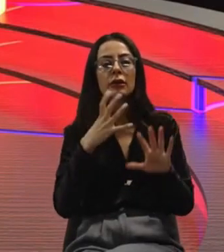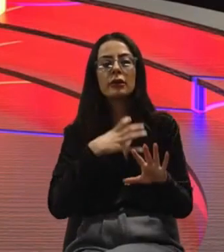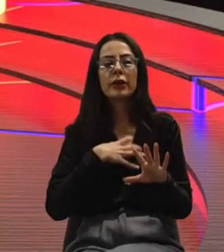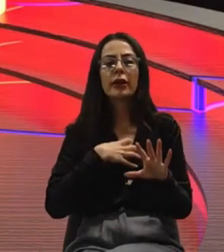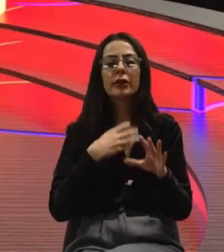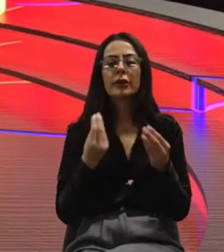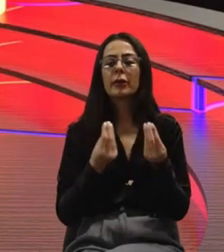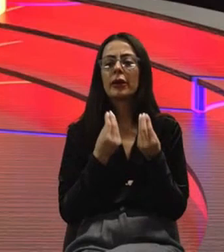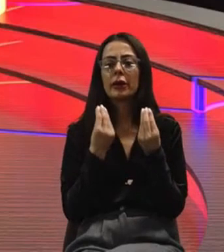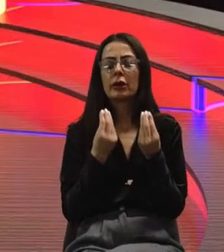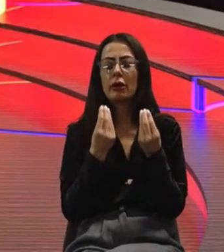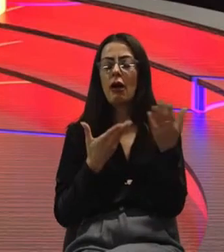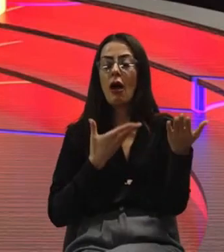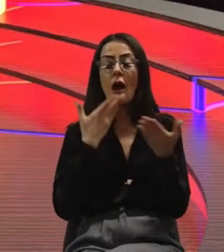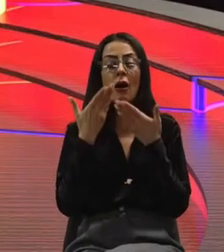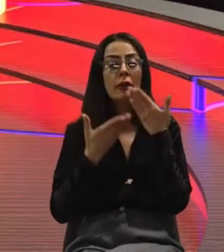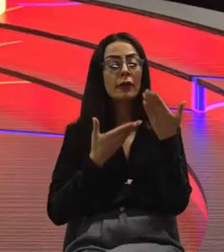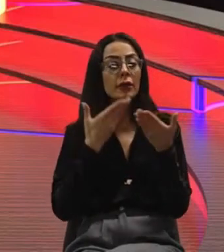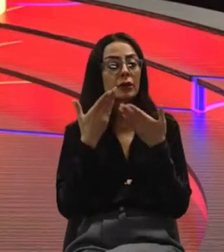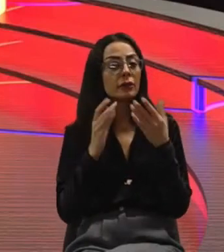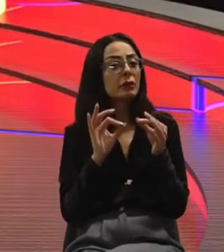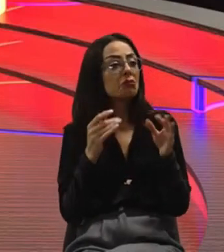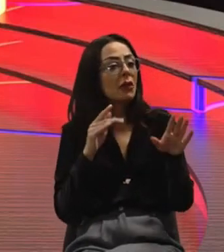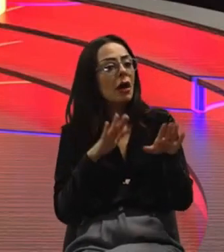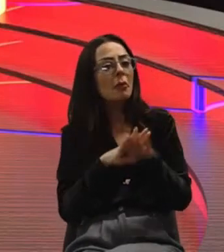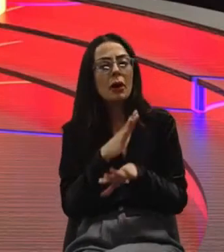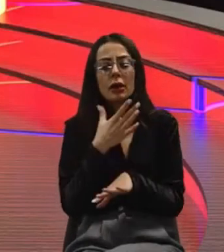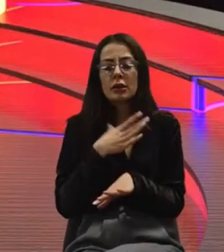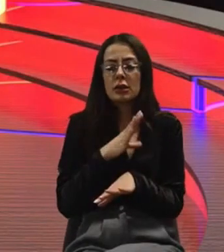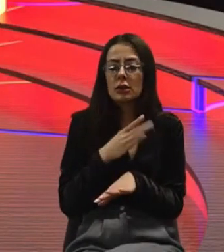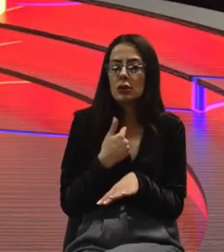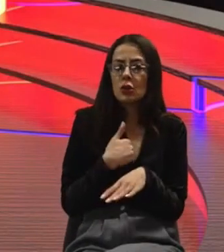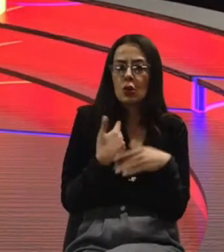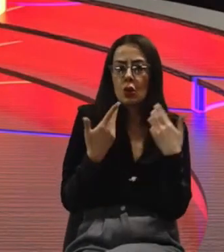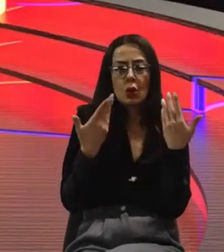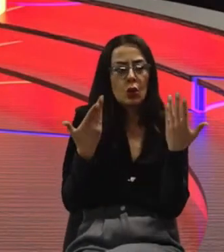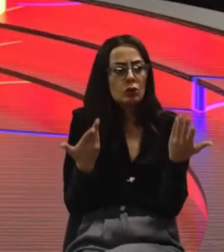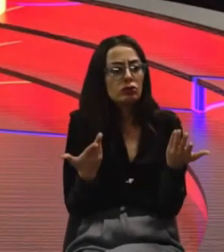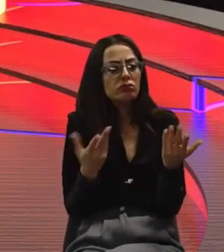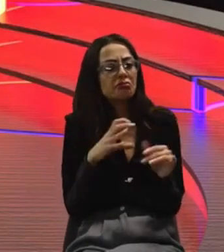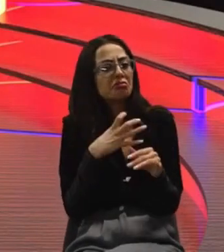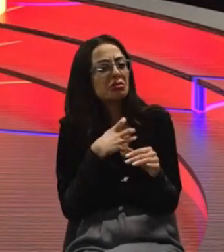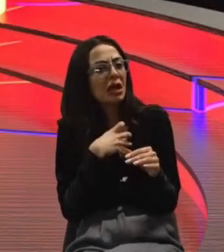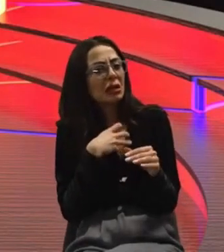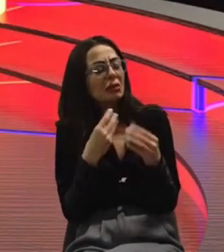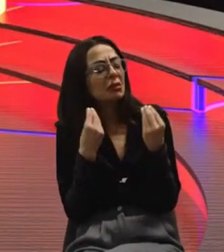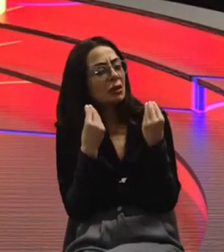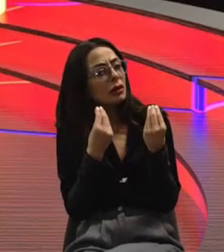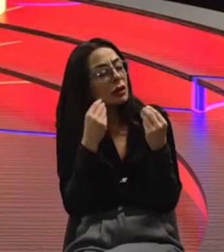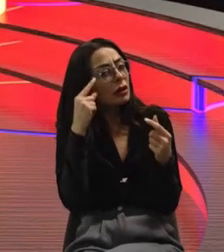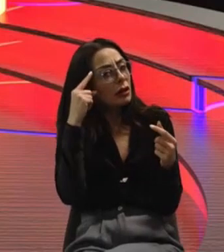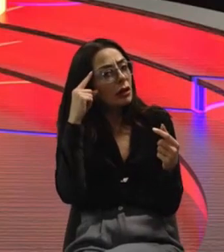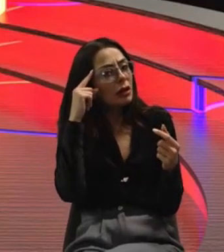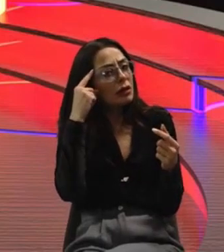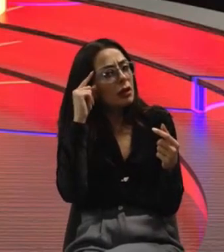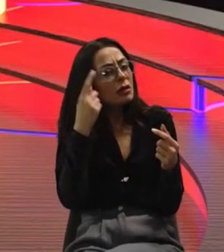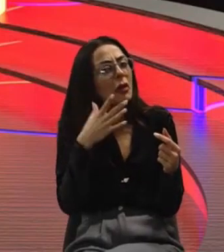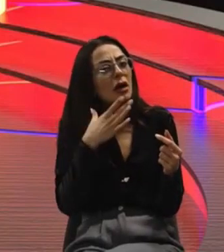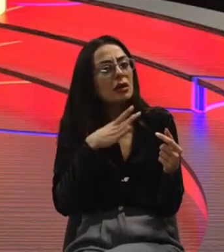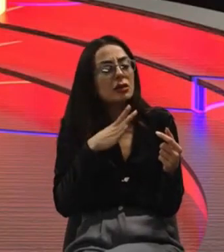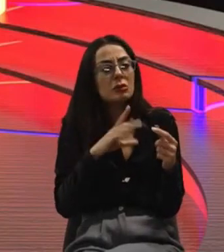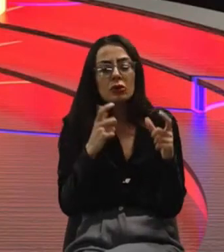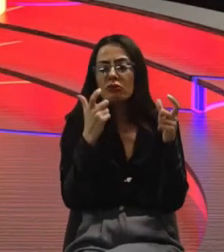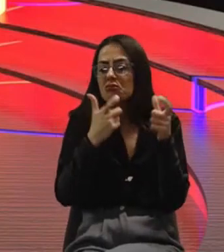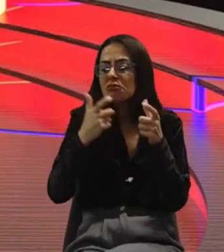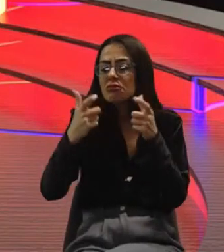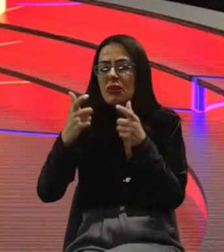nasıl anlatabilirim ne yapmak istediğimi nasıl Daha iyi kendimi tanıyabilirim nerelere Bastırmam lazım